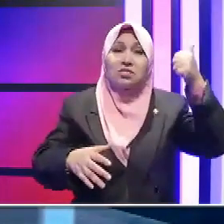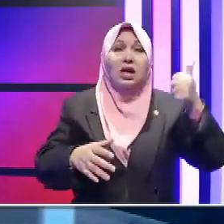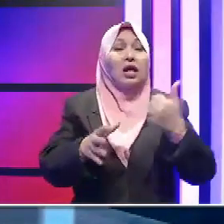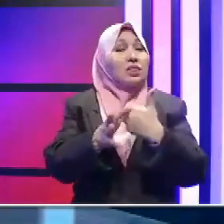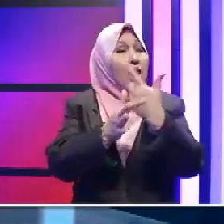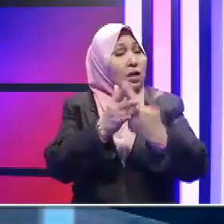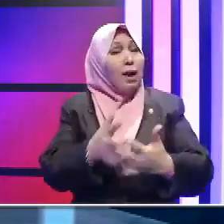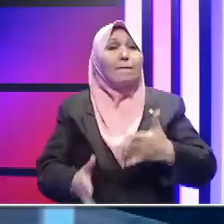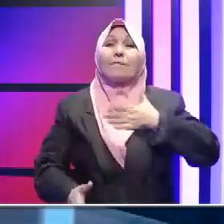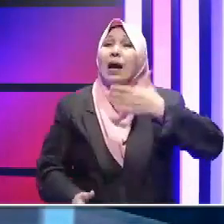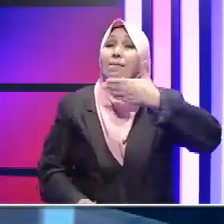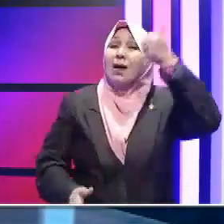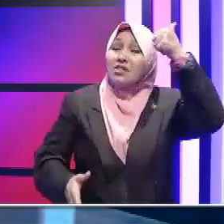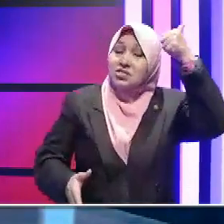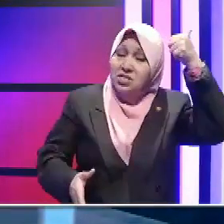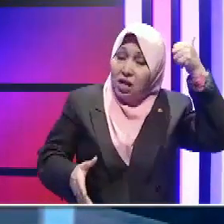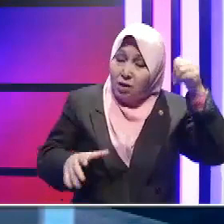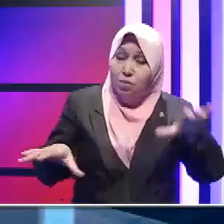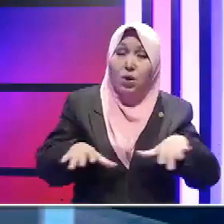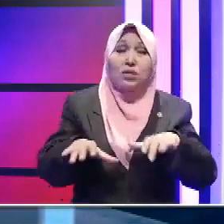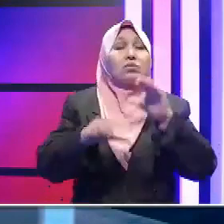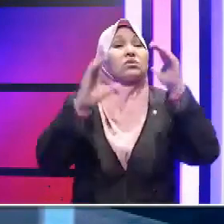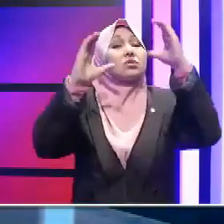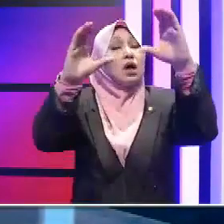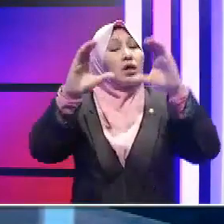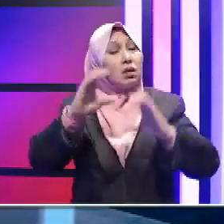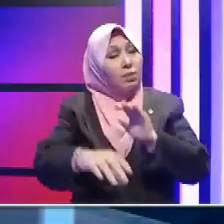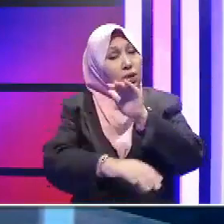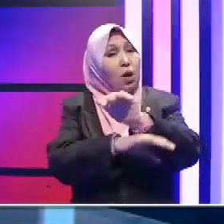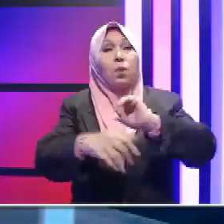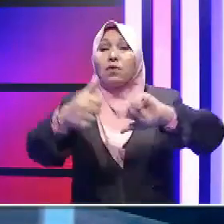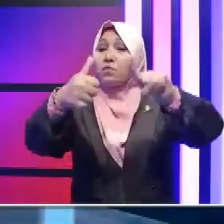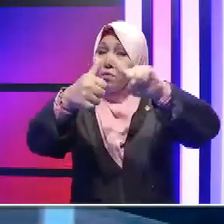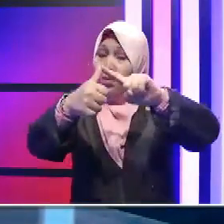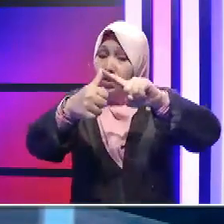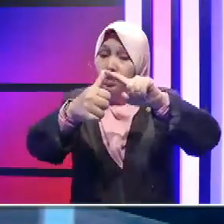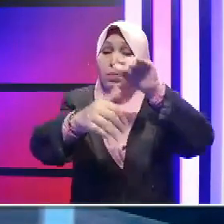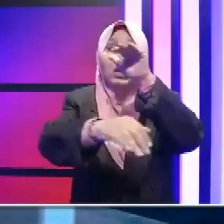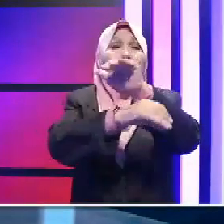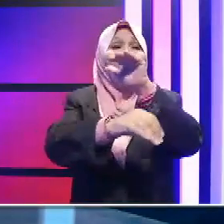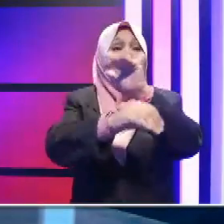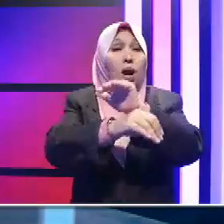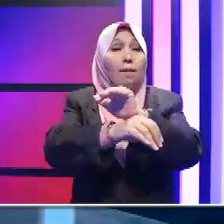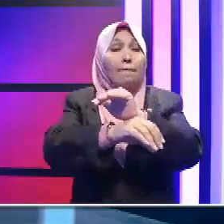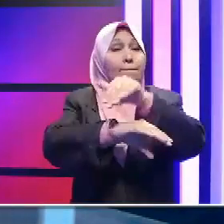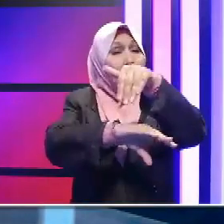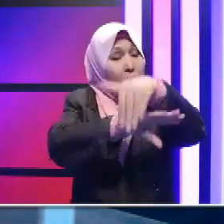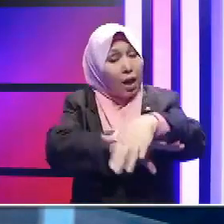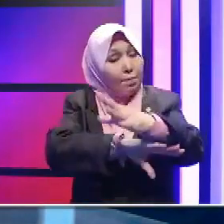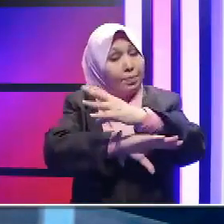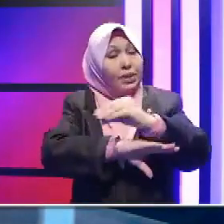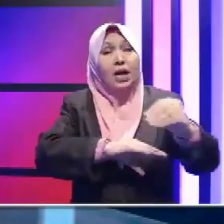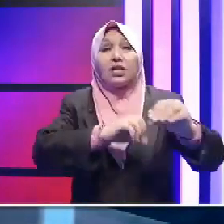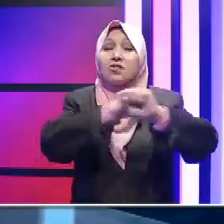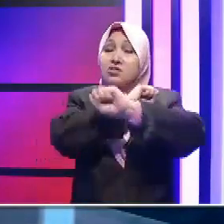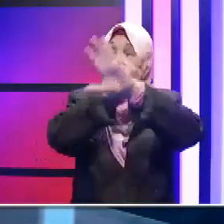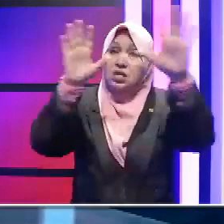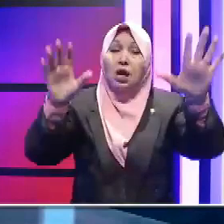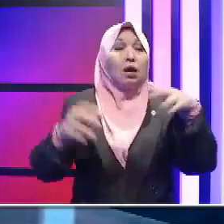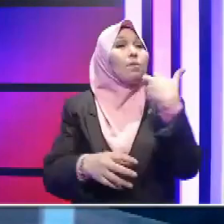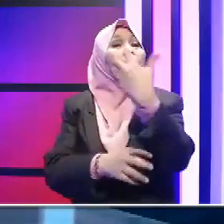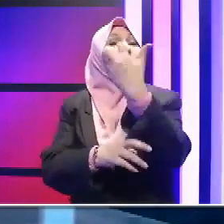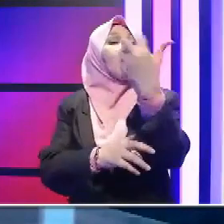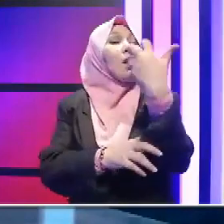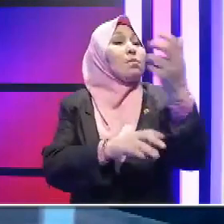best yang begini lakukan adalah cara berdakwah Sunan bersatu Baginda berdakwah malam dan siang Ketuk